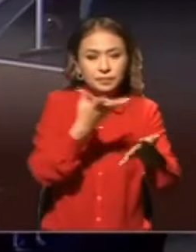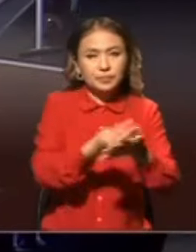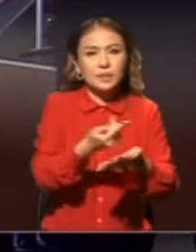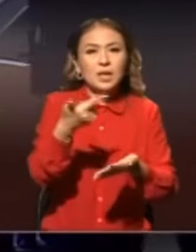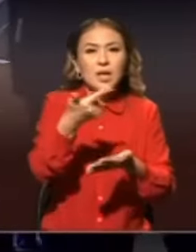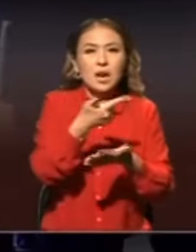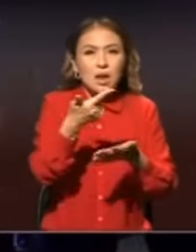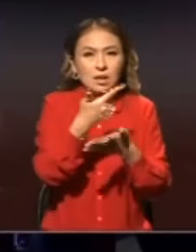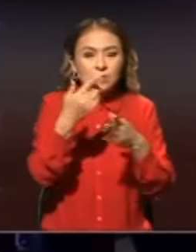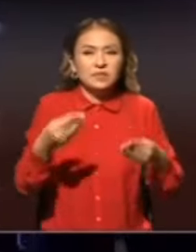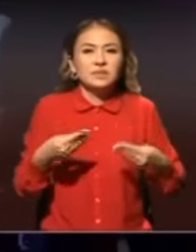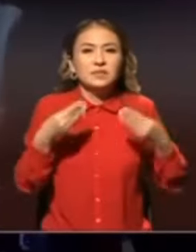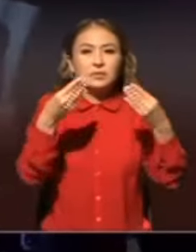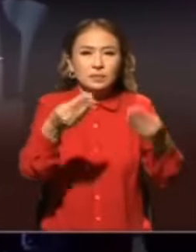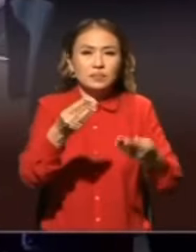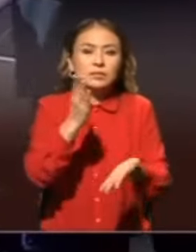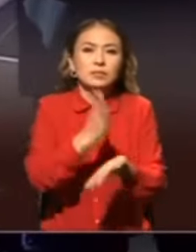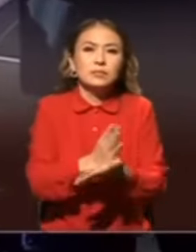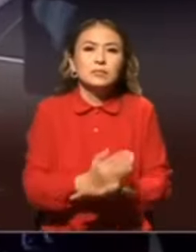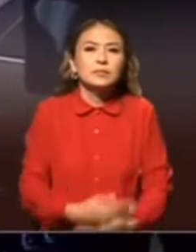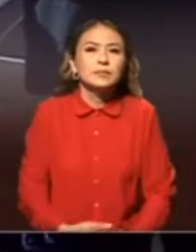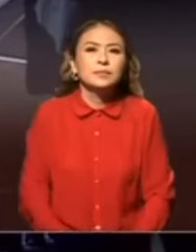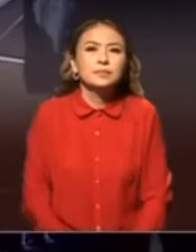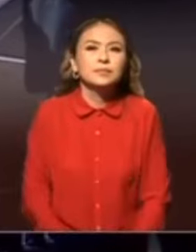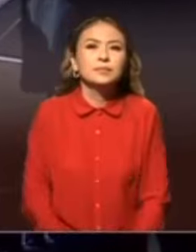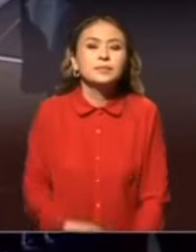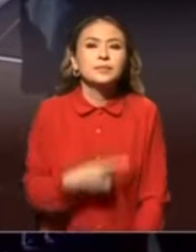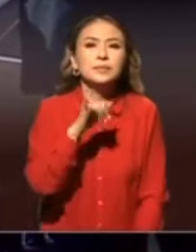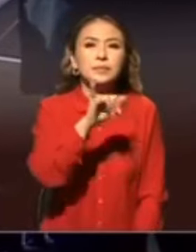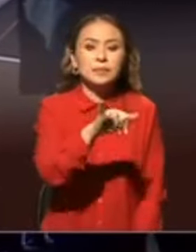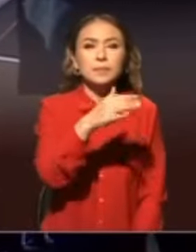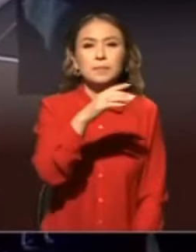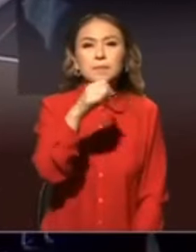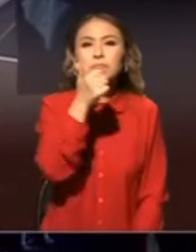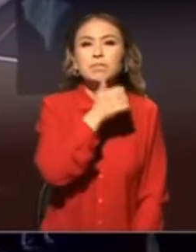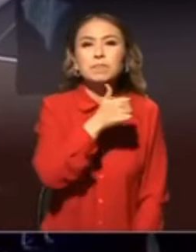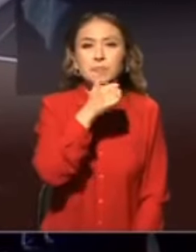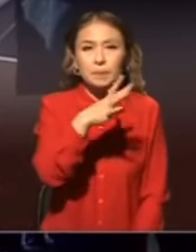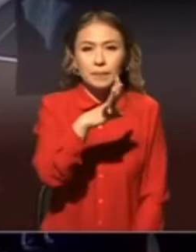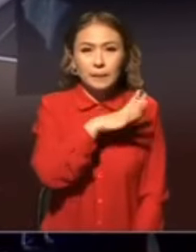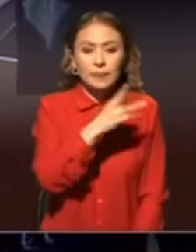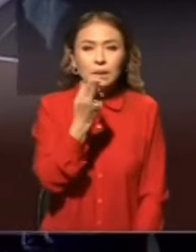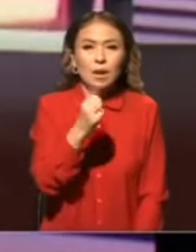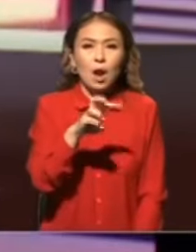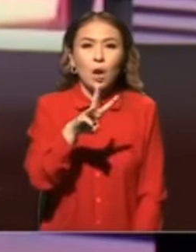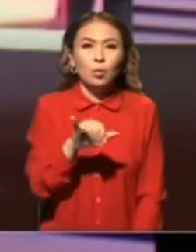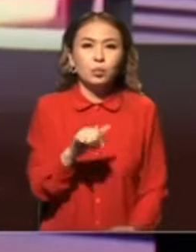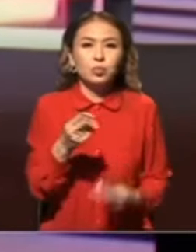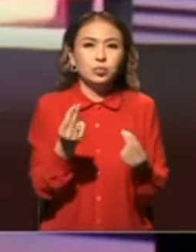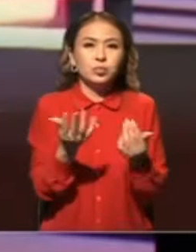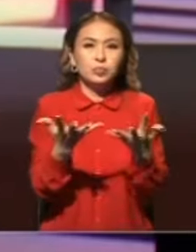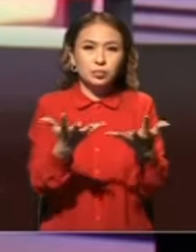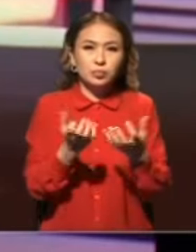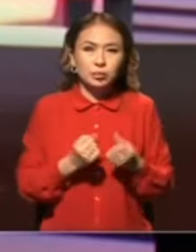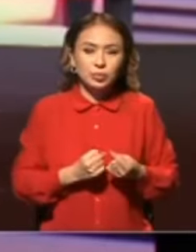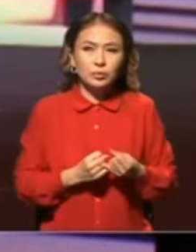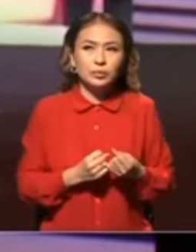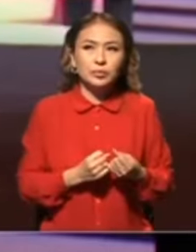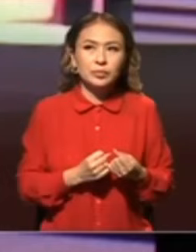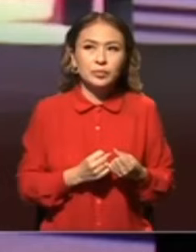кепілдігі есебінен толтырылады. Сен дамудан кепілдік алып көрдің бе? Мен сізге Төлеутай мырза